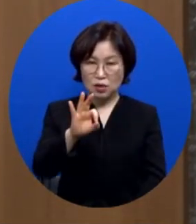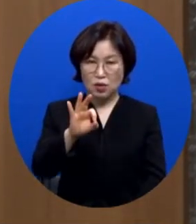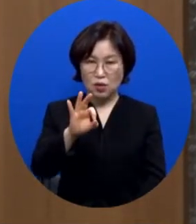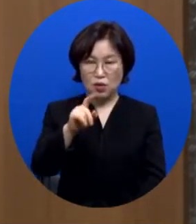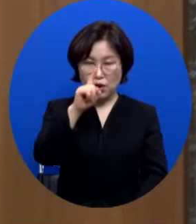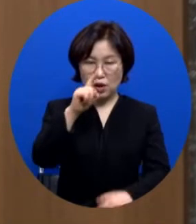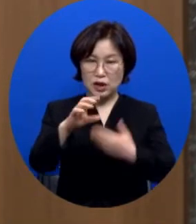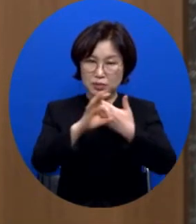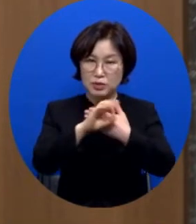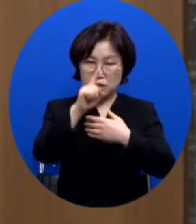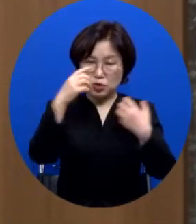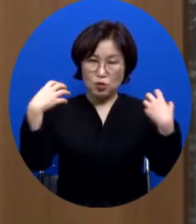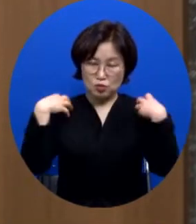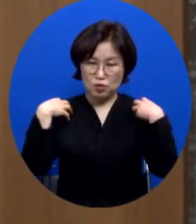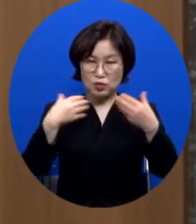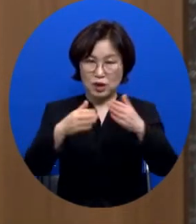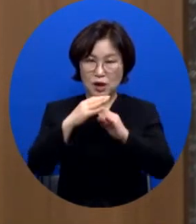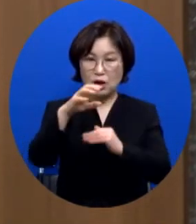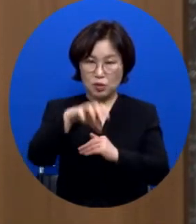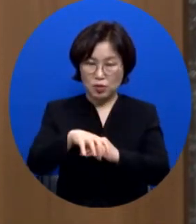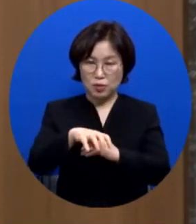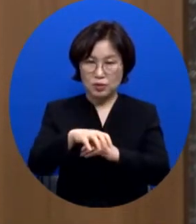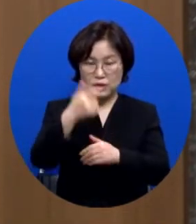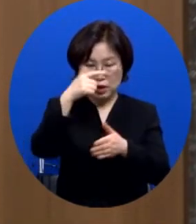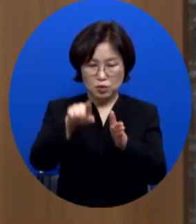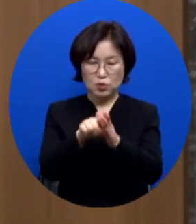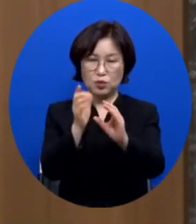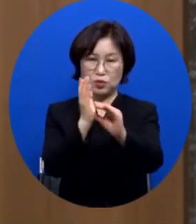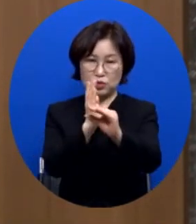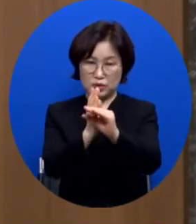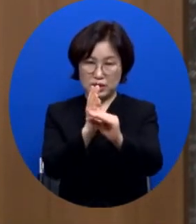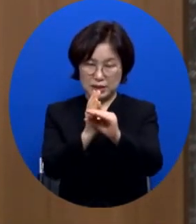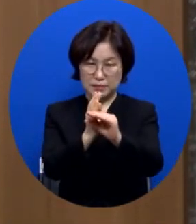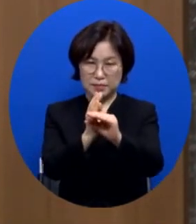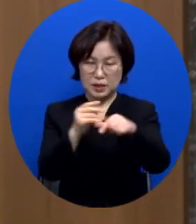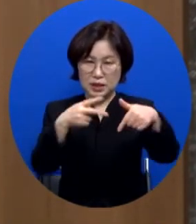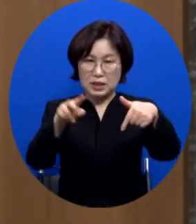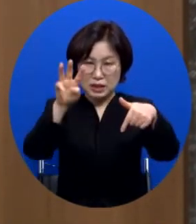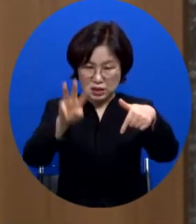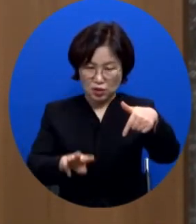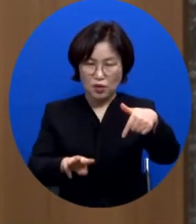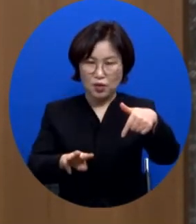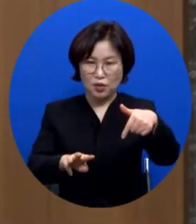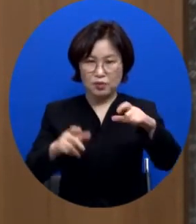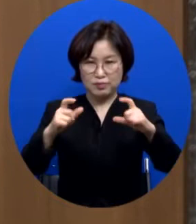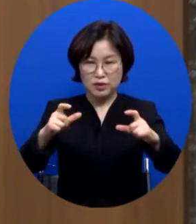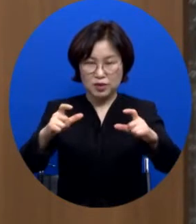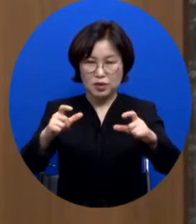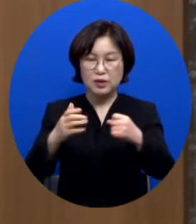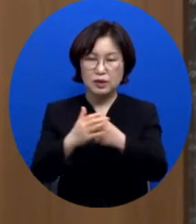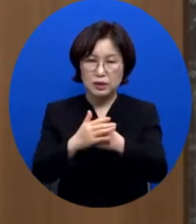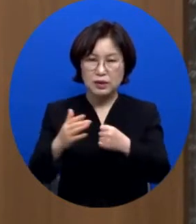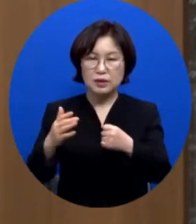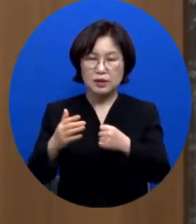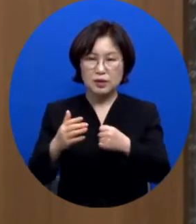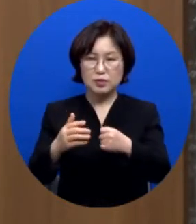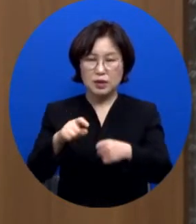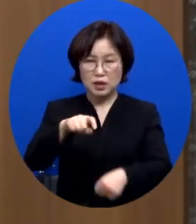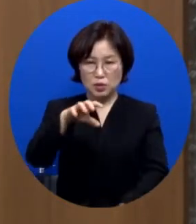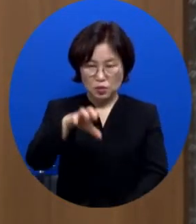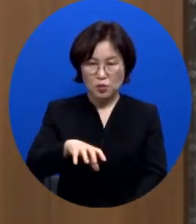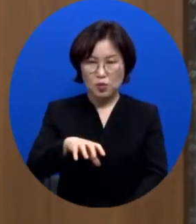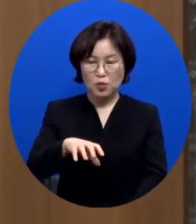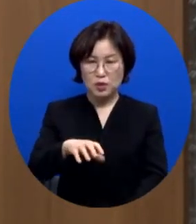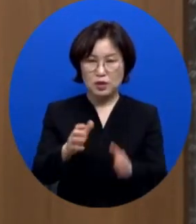인천입니다. 그런 면에서 기독교를 중심으로 해서 이루어진 이 모든 역사가 인천 땅이라 이번에 인천에서 제가 이제